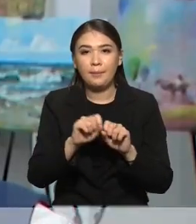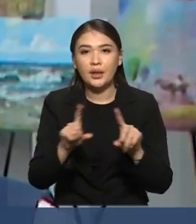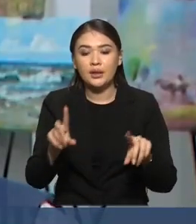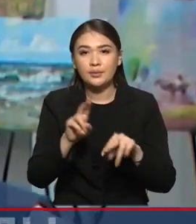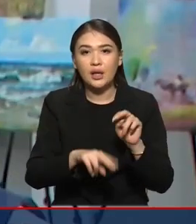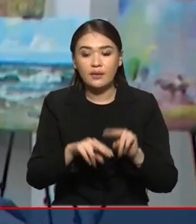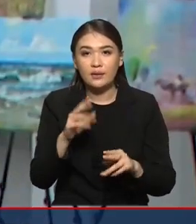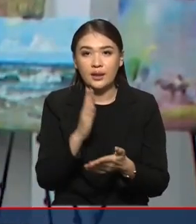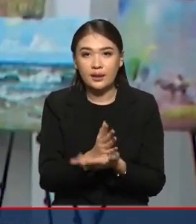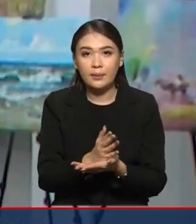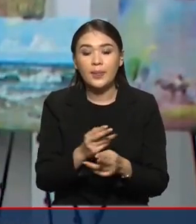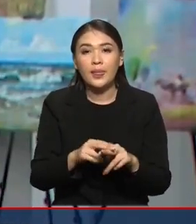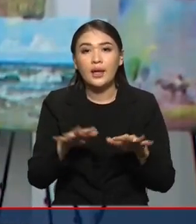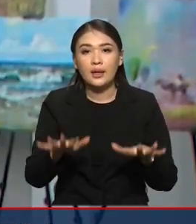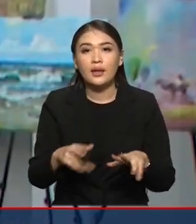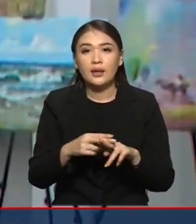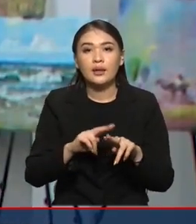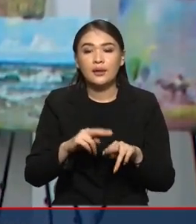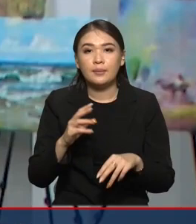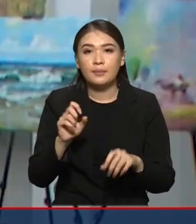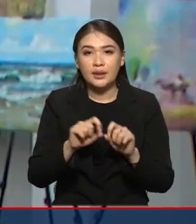ауданда екі мектеп бар мемлекеттік.